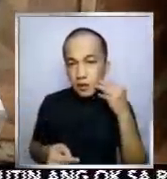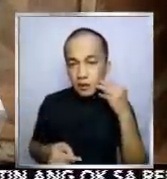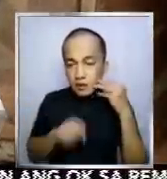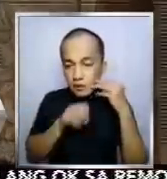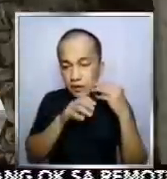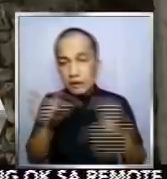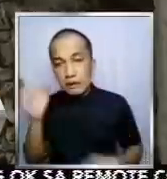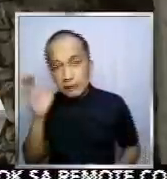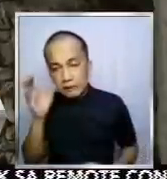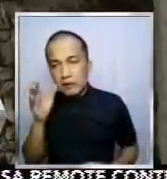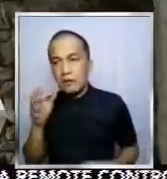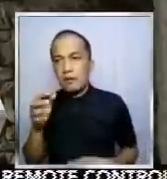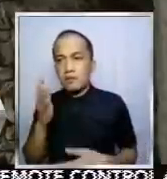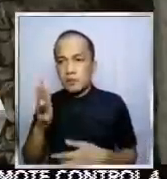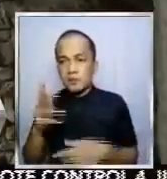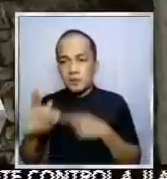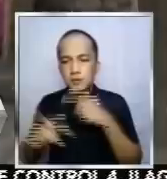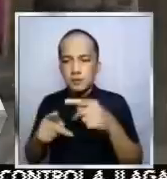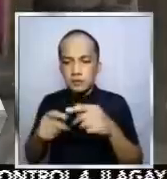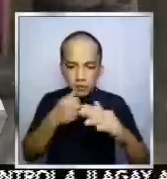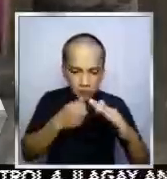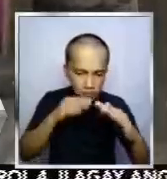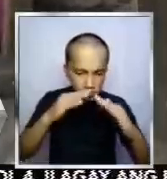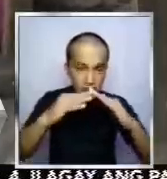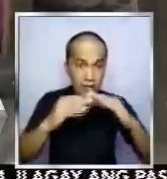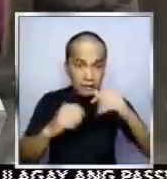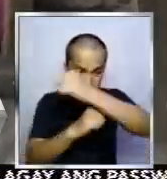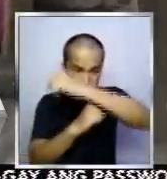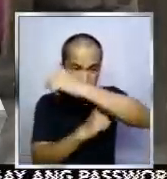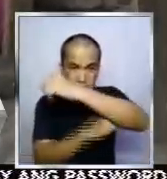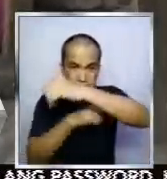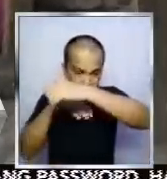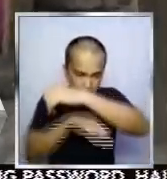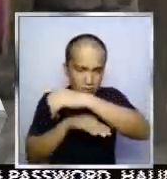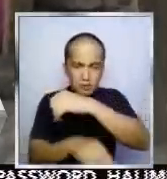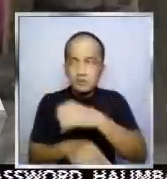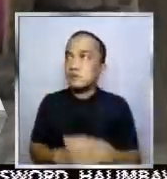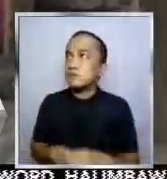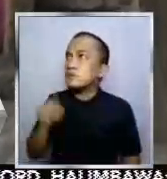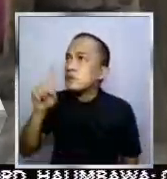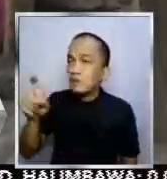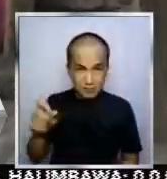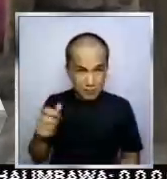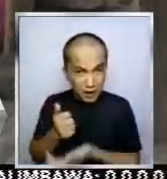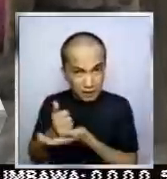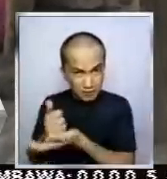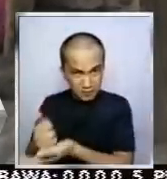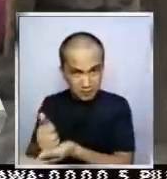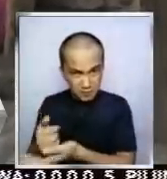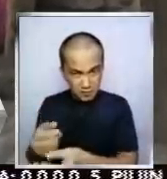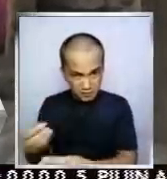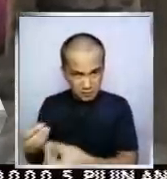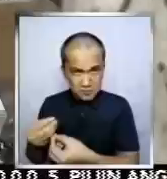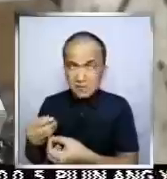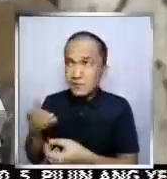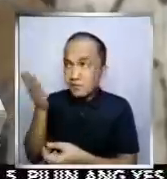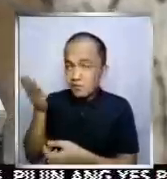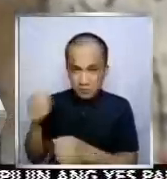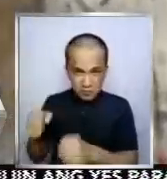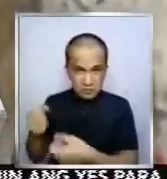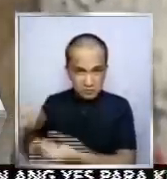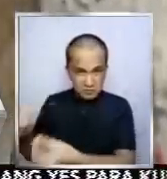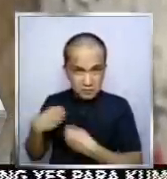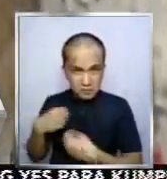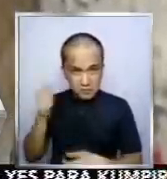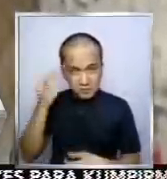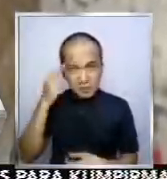katao na nakatira sa ilalim ng tulay na ito. Tanong nila, may tulong ba silang maaasahan mula sa gobyerno? Mahirap po sir umasa sa